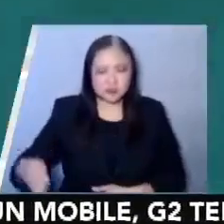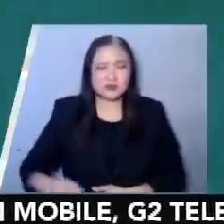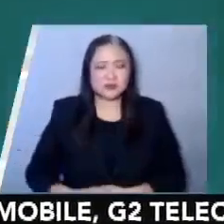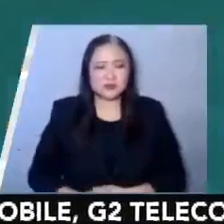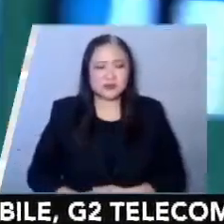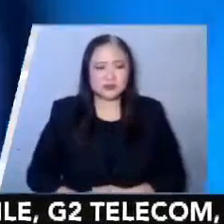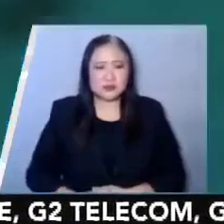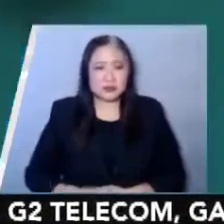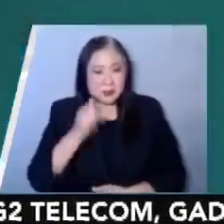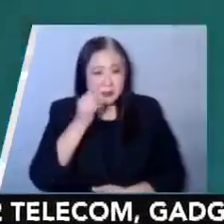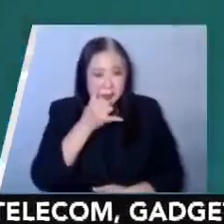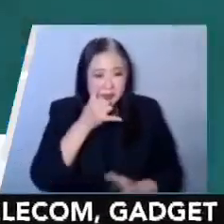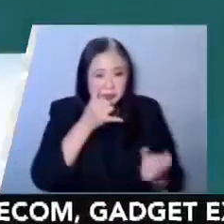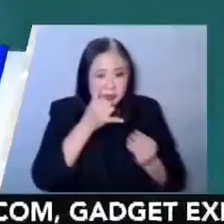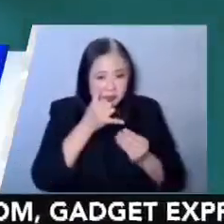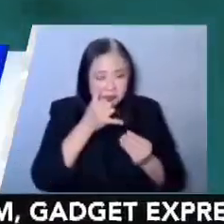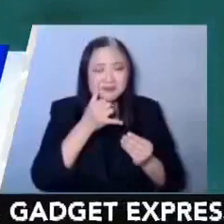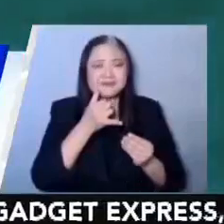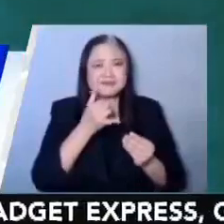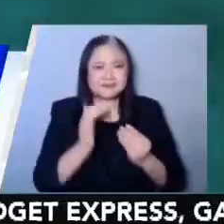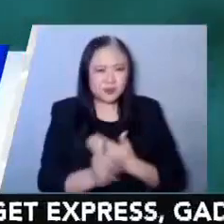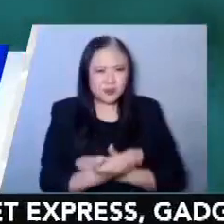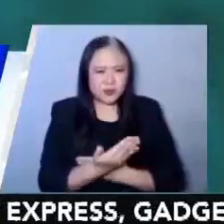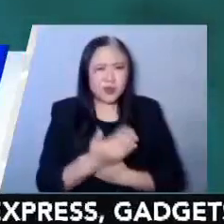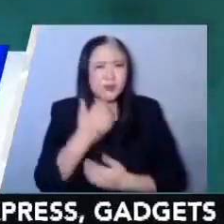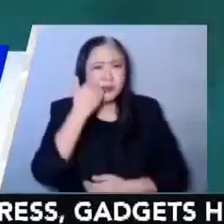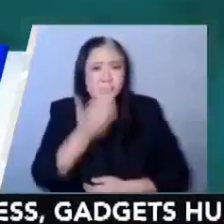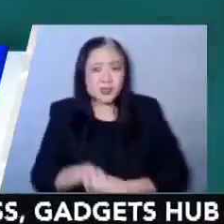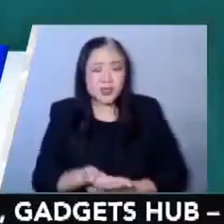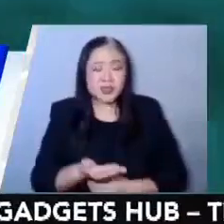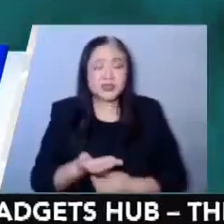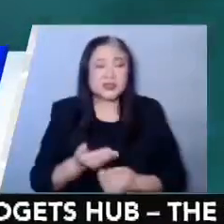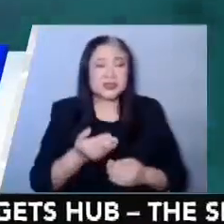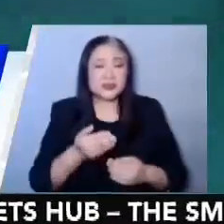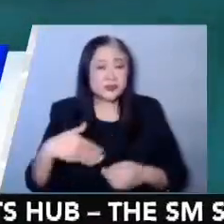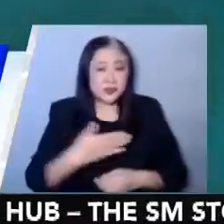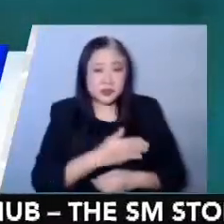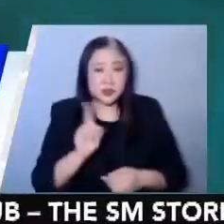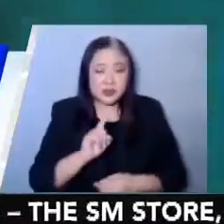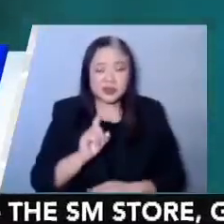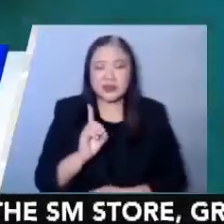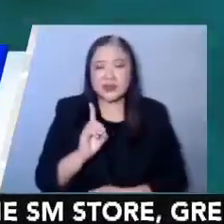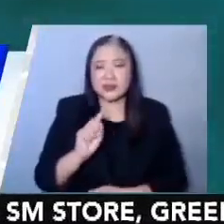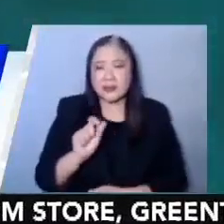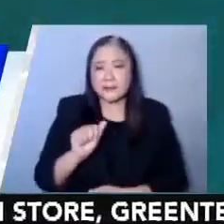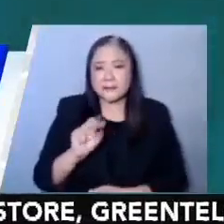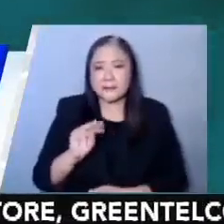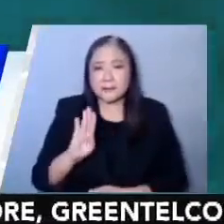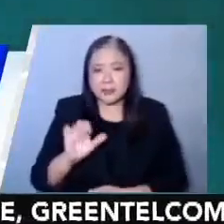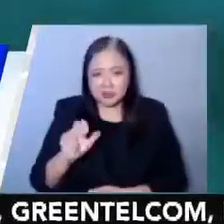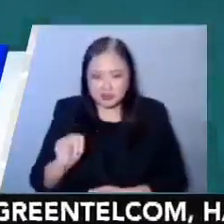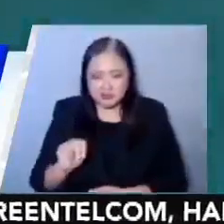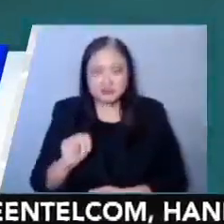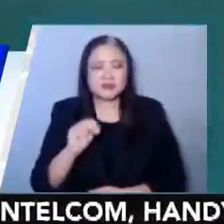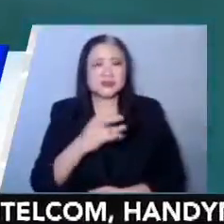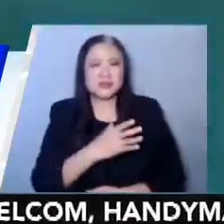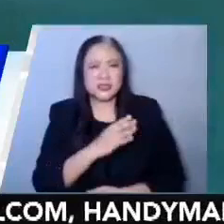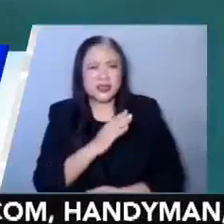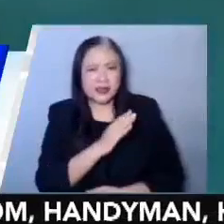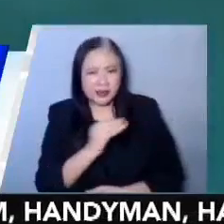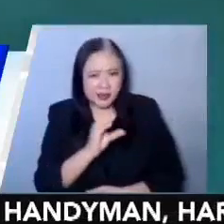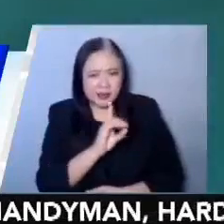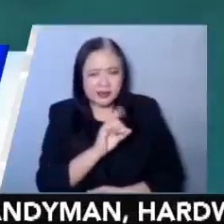ng umaga. Karamihan sa mga nangamatay na isda ay tamban at dalagang bukid. Ang iba pang isda naman ay nagkalasog-lasog